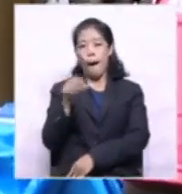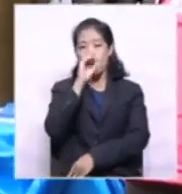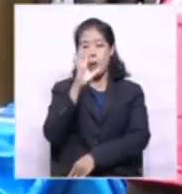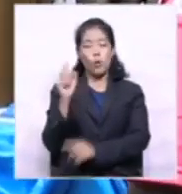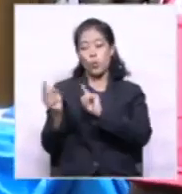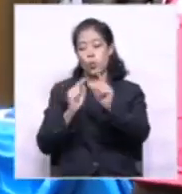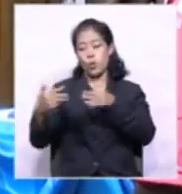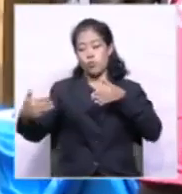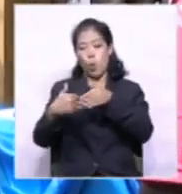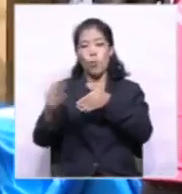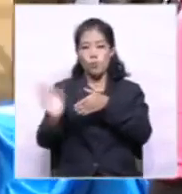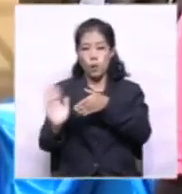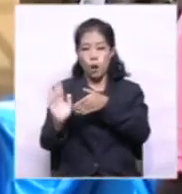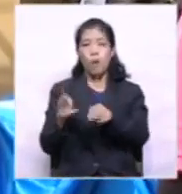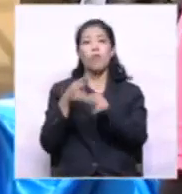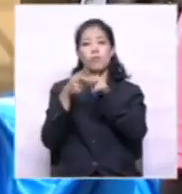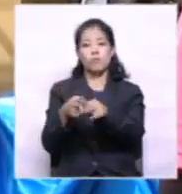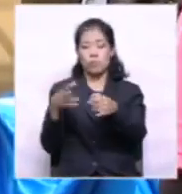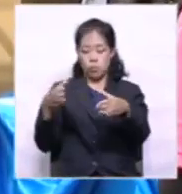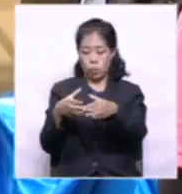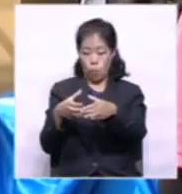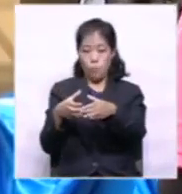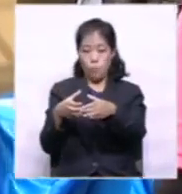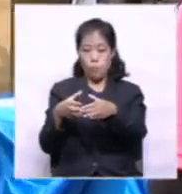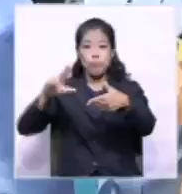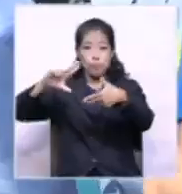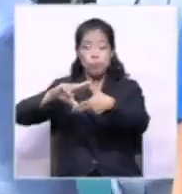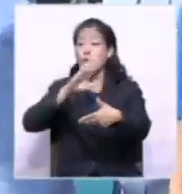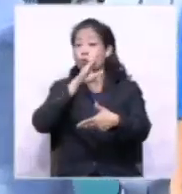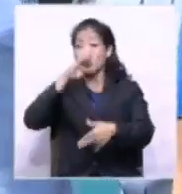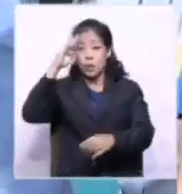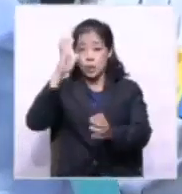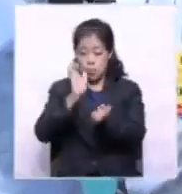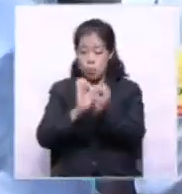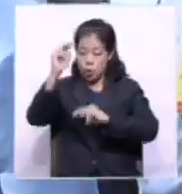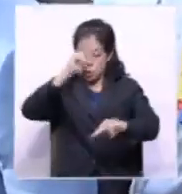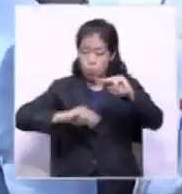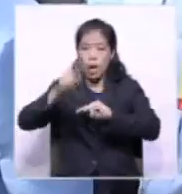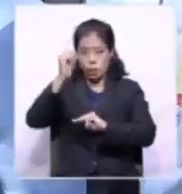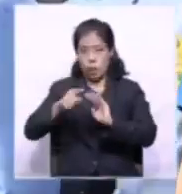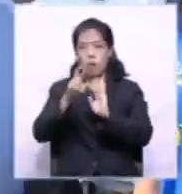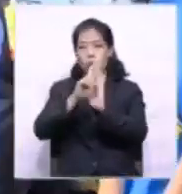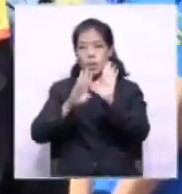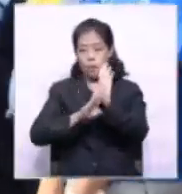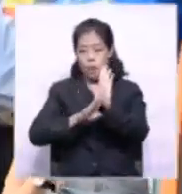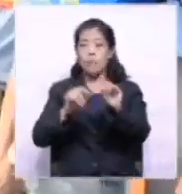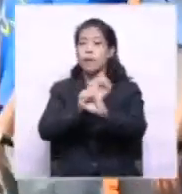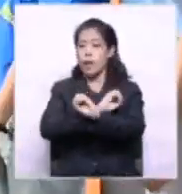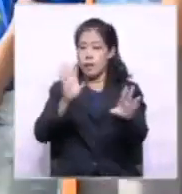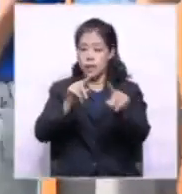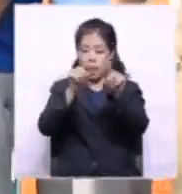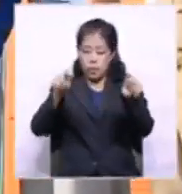กับนายศิระครับเพราะเรื่องนี้เป็นเรื่องของพรรคและหากจะให้ตำรวจไปดูแลต้องดูระเบียบและทำหนังสือให้ถูกต้องเรา